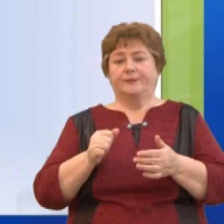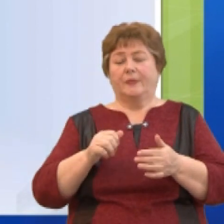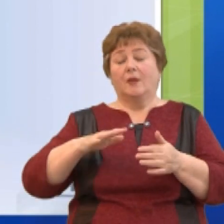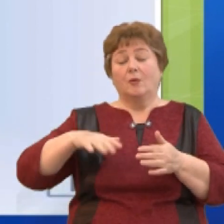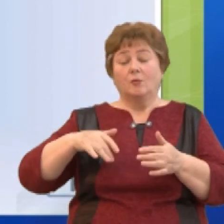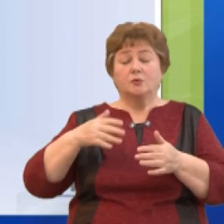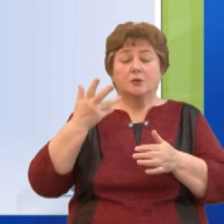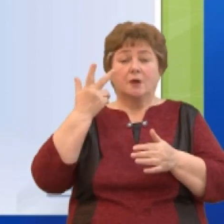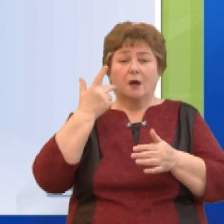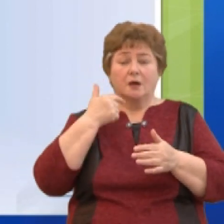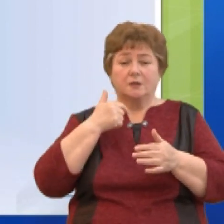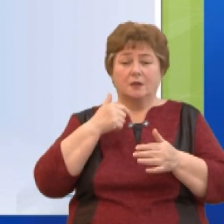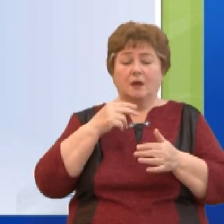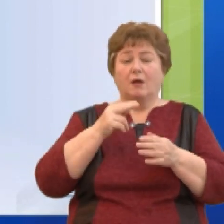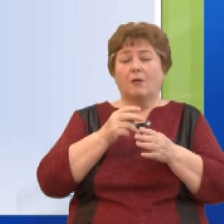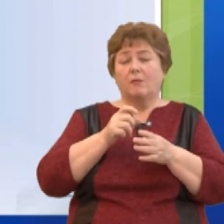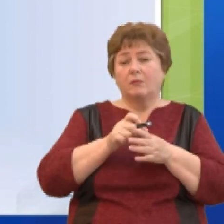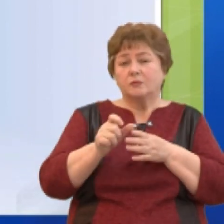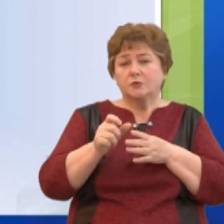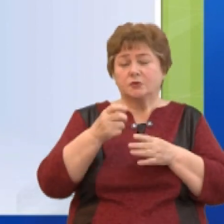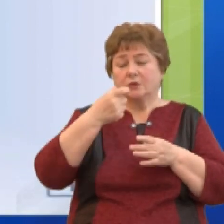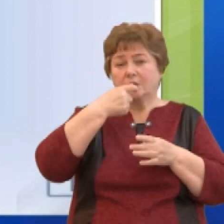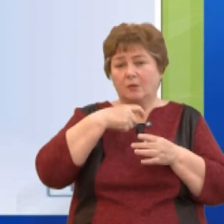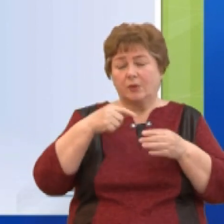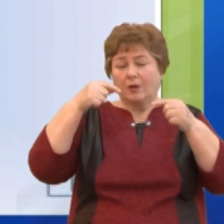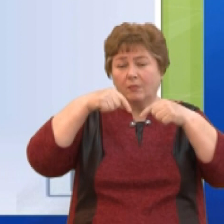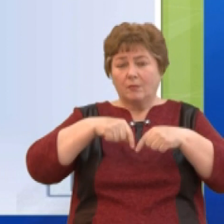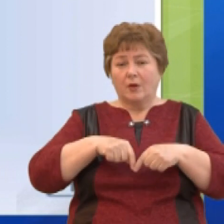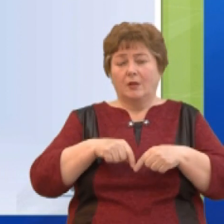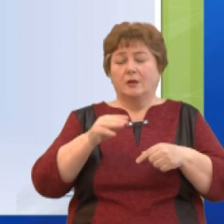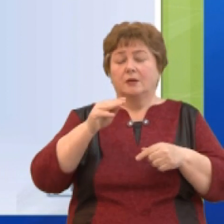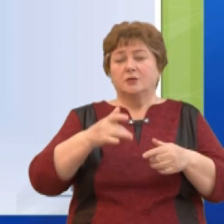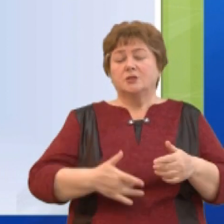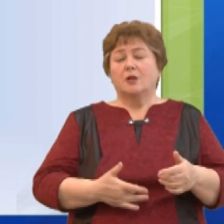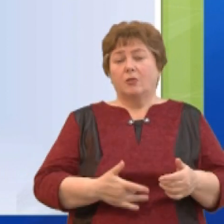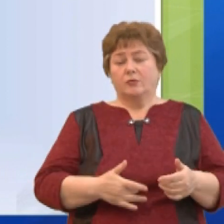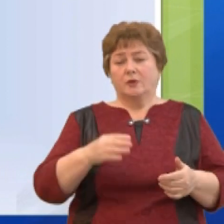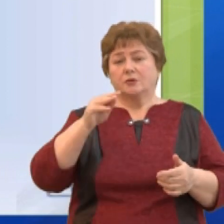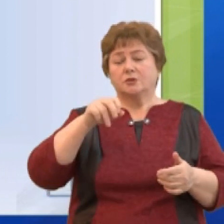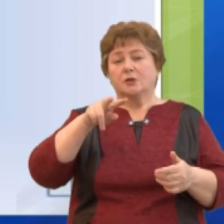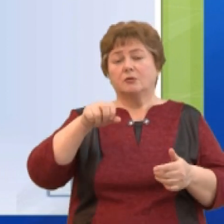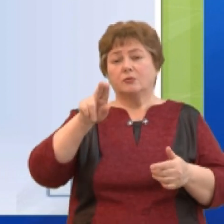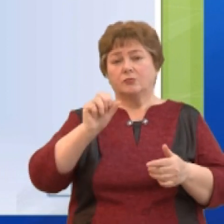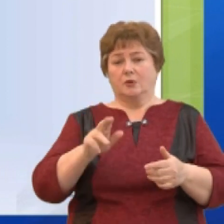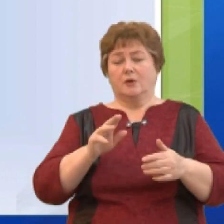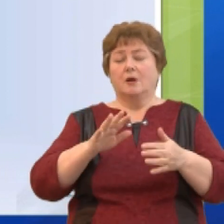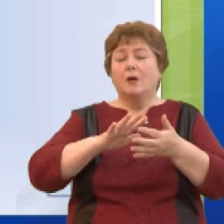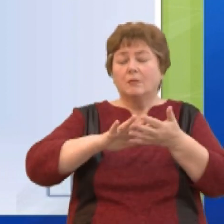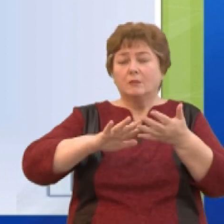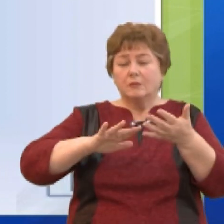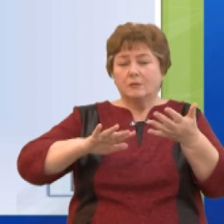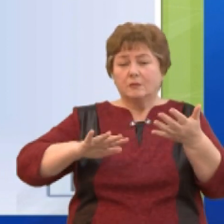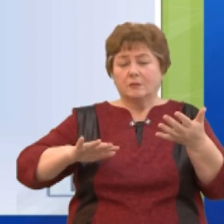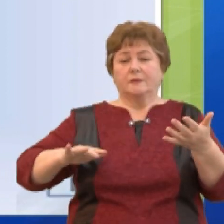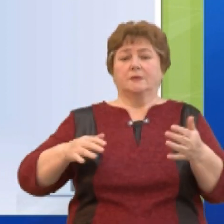После того, как наш кусочек яблока попал в желудок, он начинает дальше